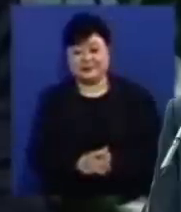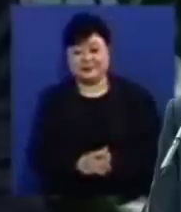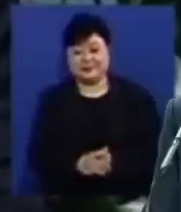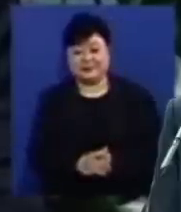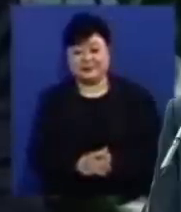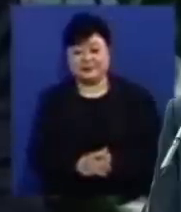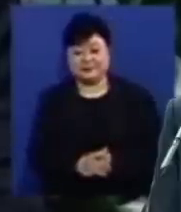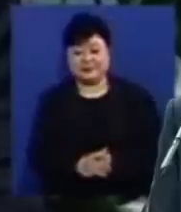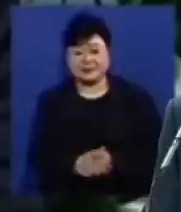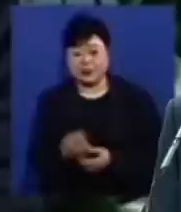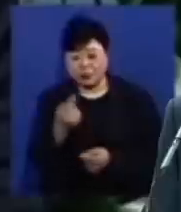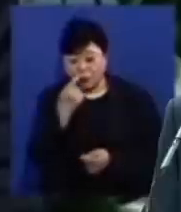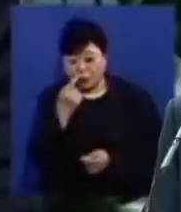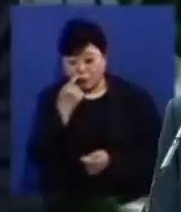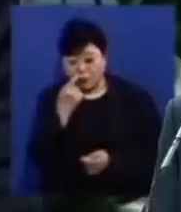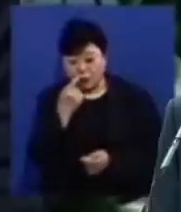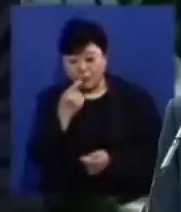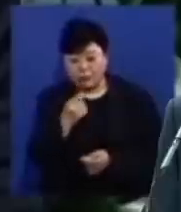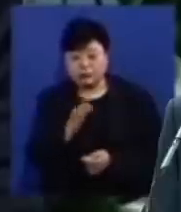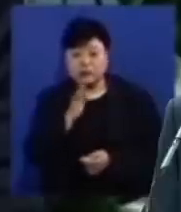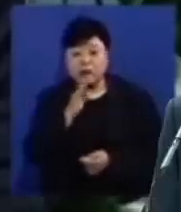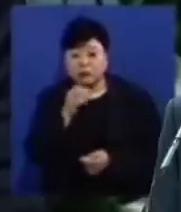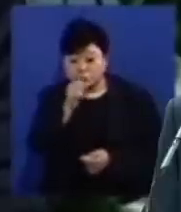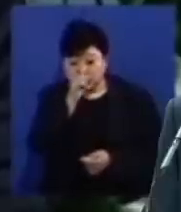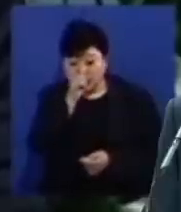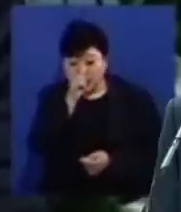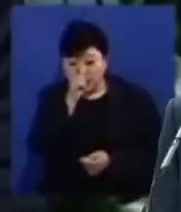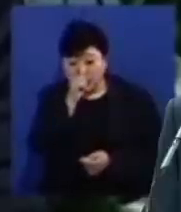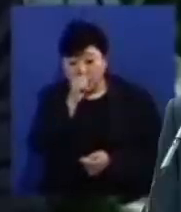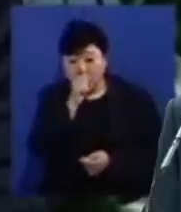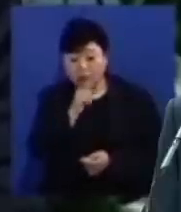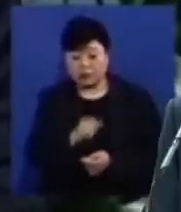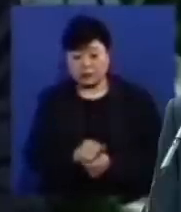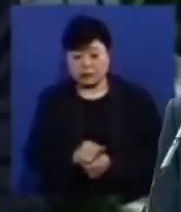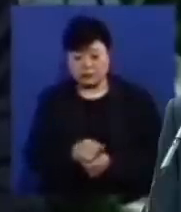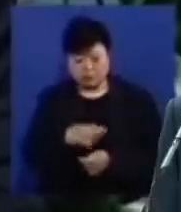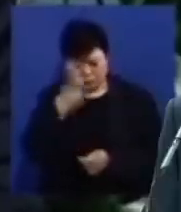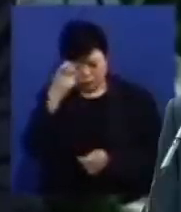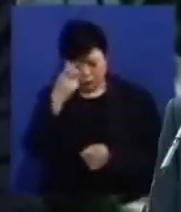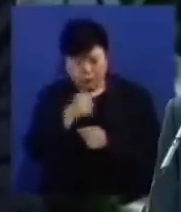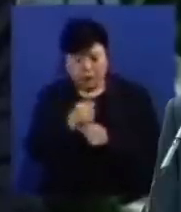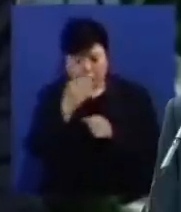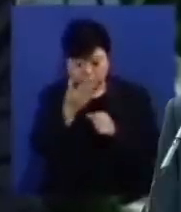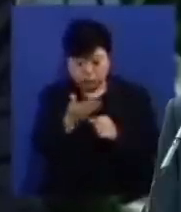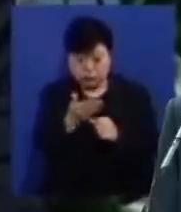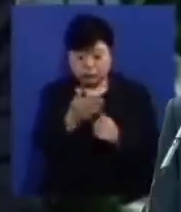교육을 받는다는 것은 참 좋습니다. 교육을 받으면 똑똑한 사람을 만들지요.